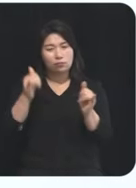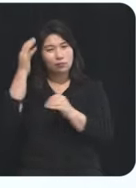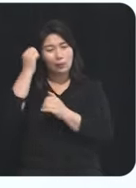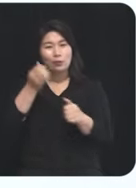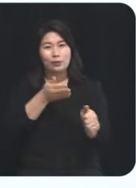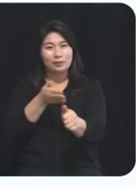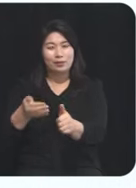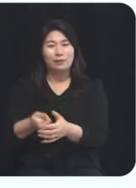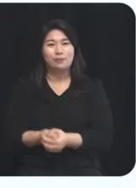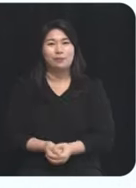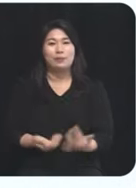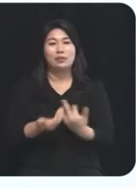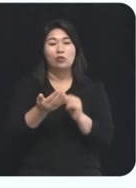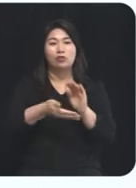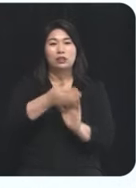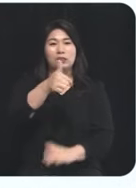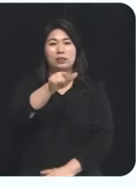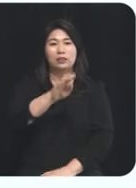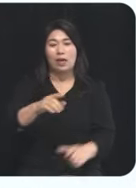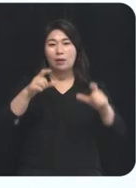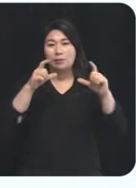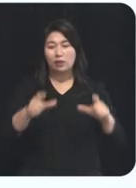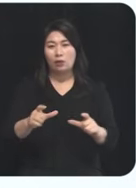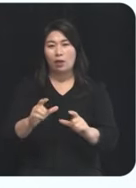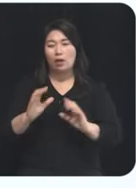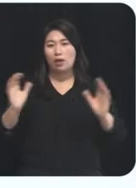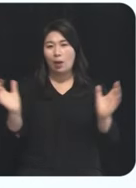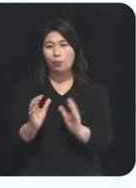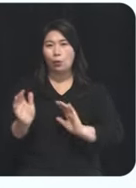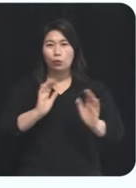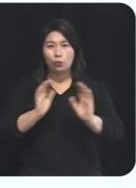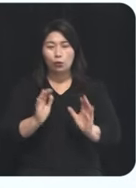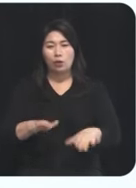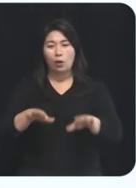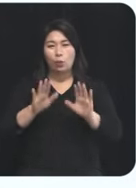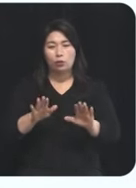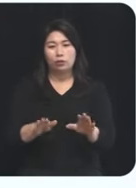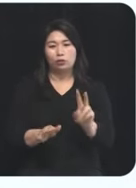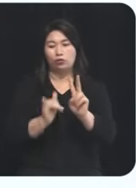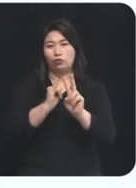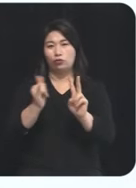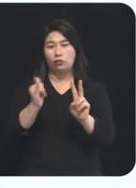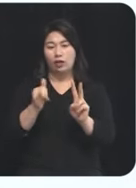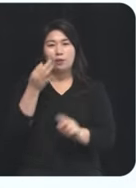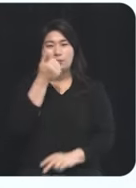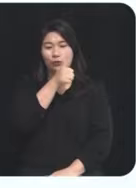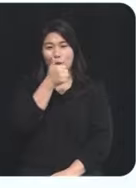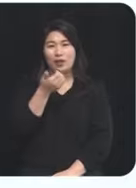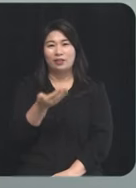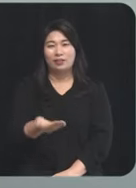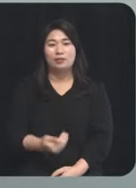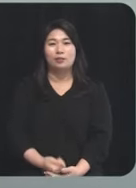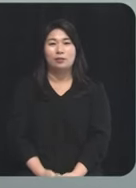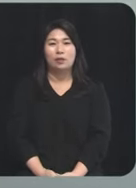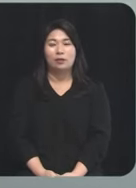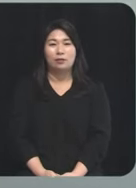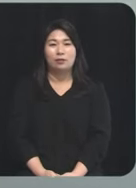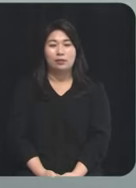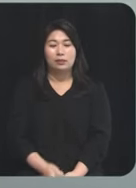바라겠습니다. 제주시 갑선거구 합동토론회 먼저 출연하신 후보들을 소개하도록 하겠습니다.